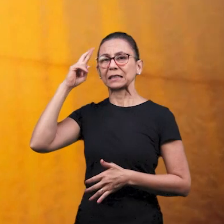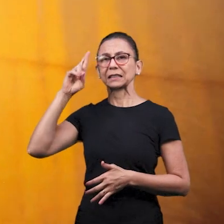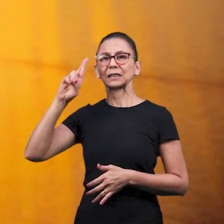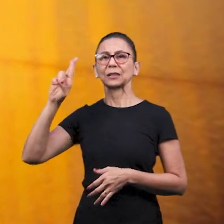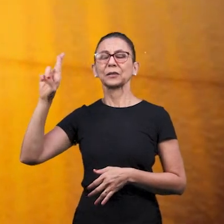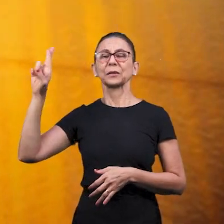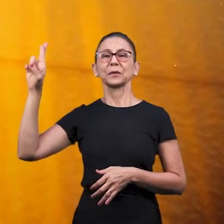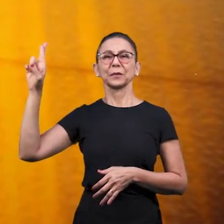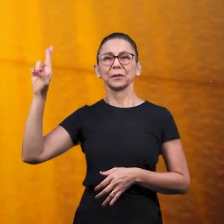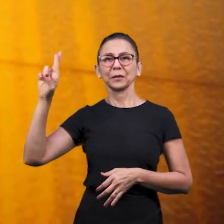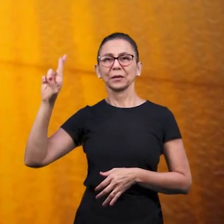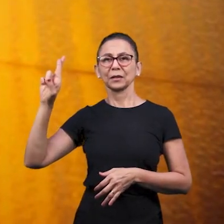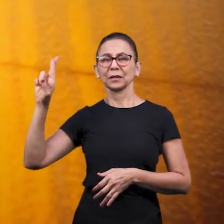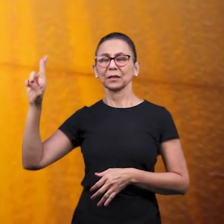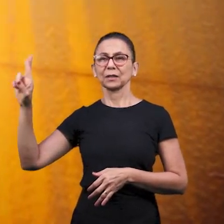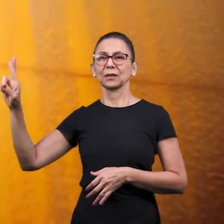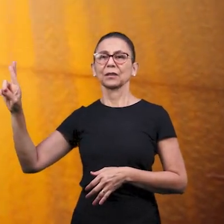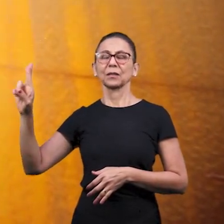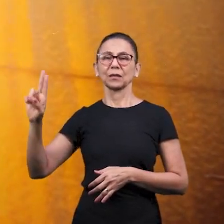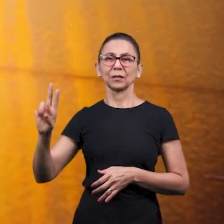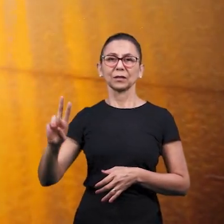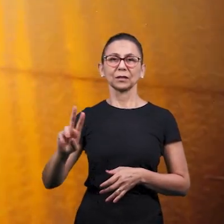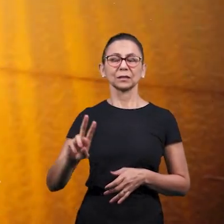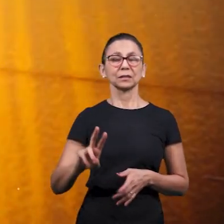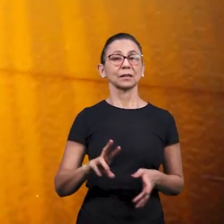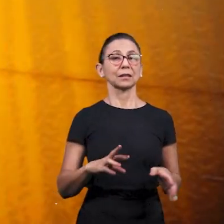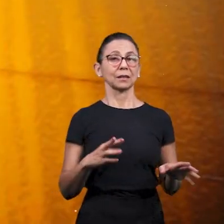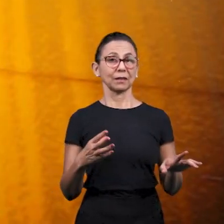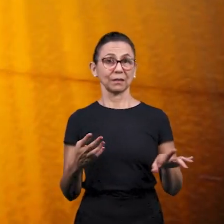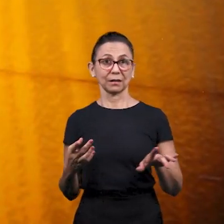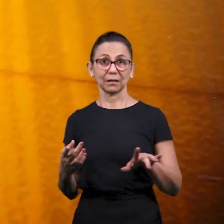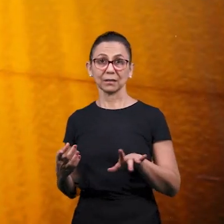дай жизнь вечную душе.